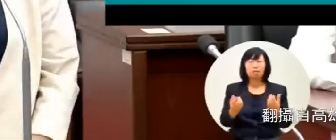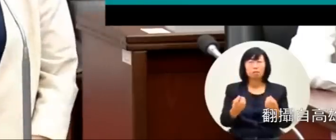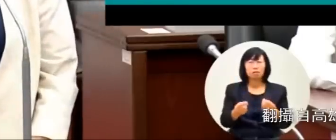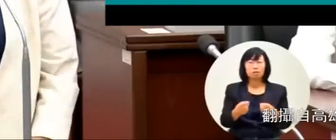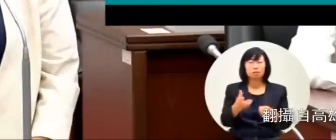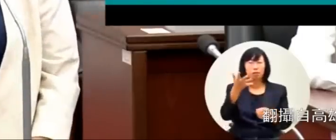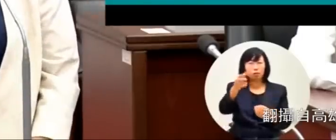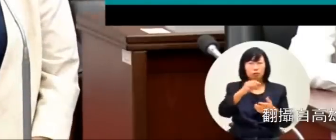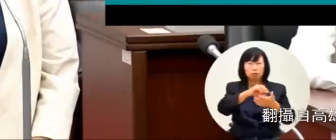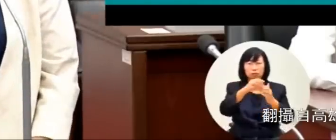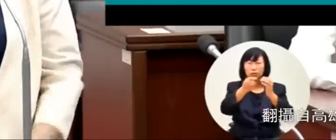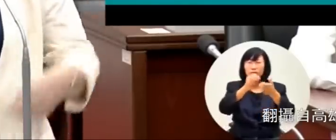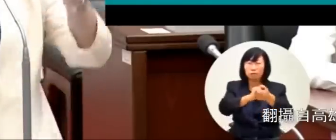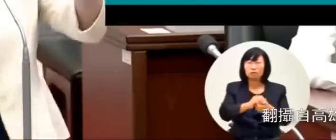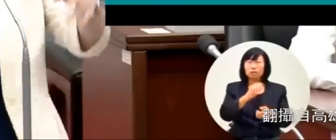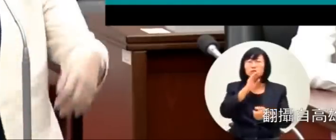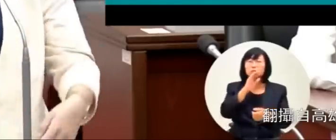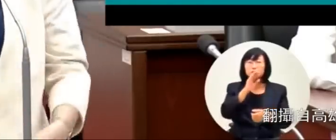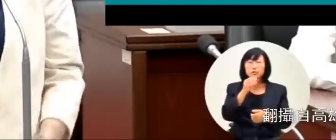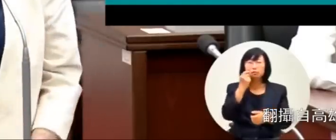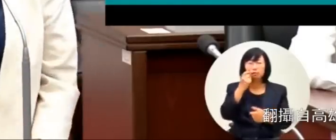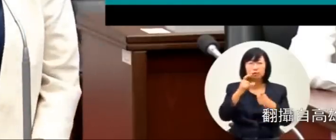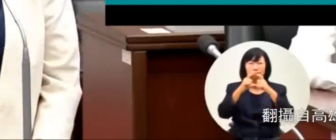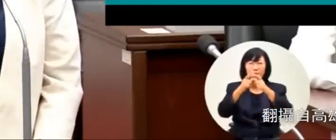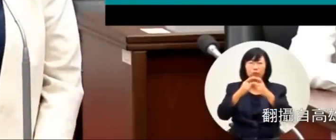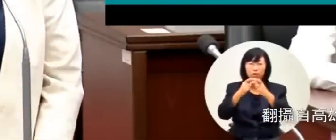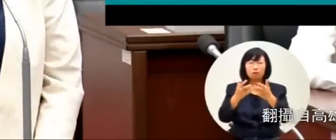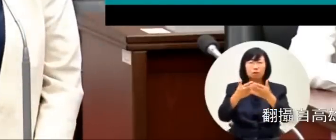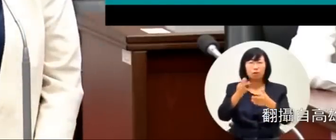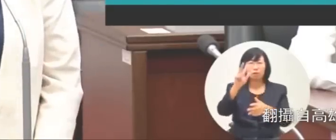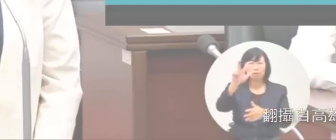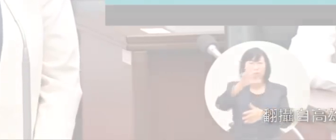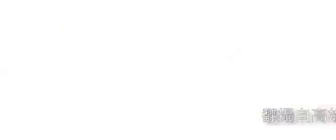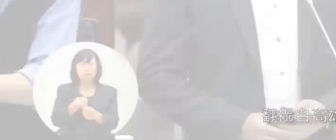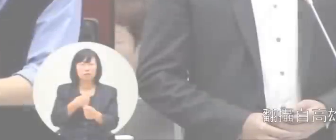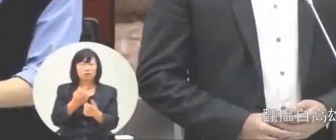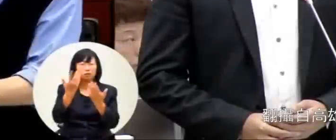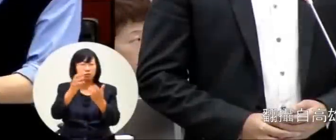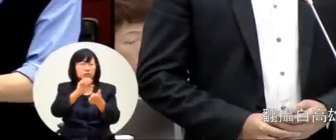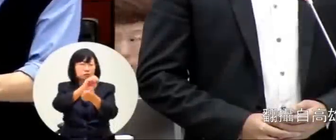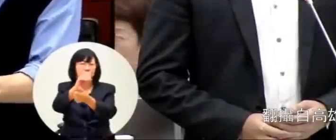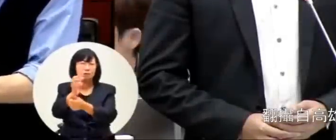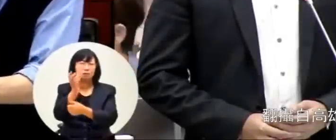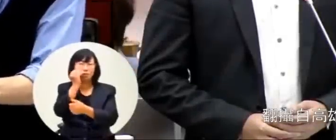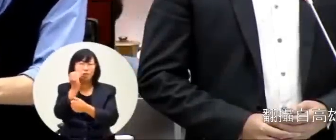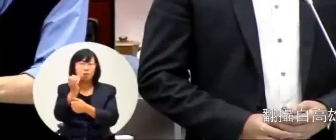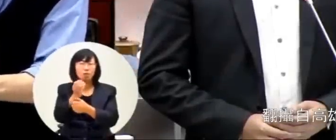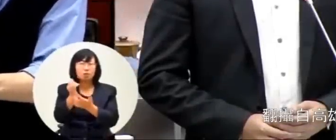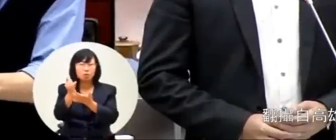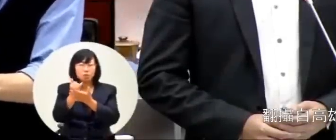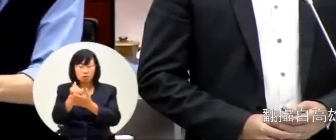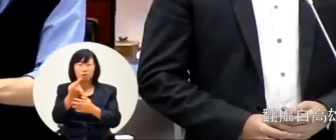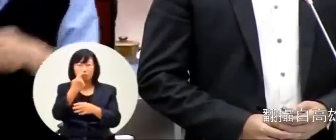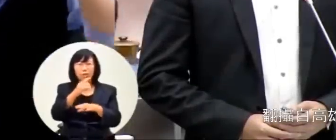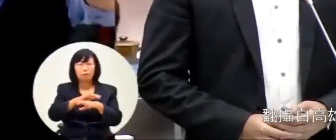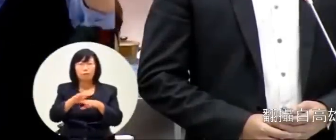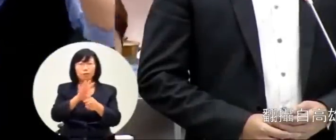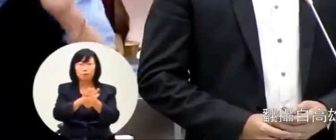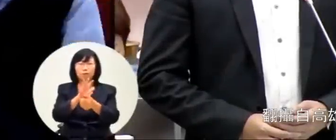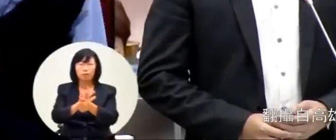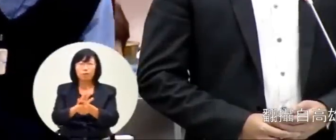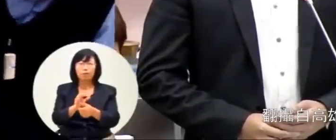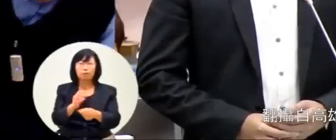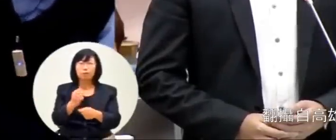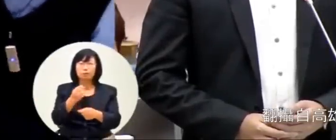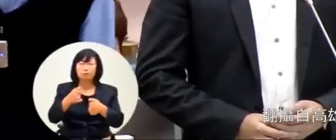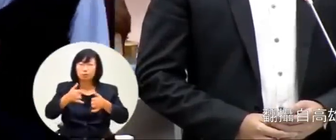给。我认为观光局长不是人。 你放心，高雄市政府一定帮你打造一个无障碍，这是第一点要做